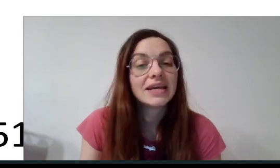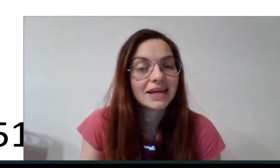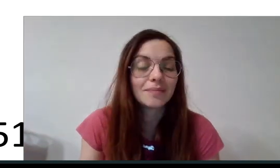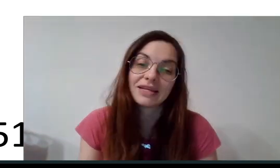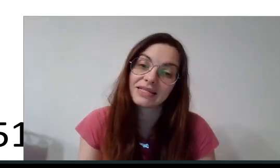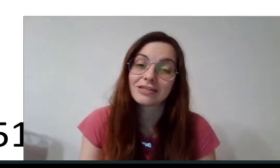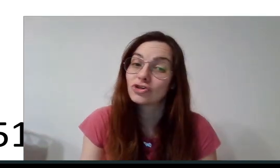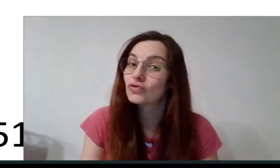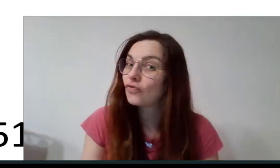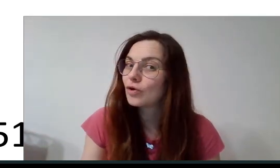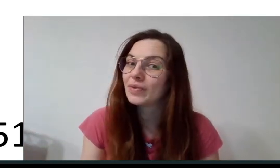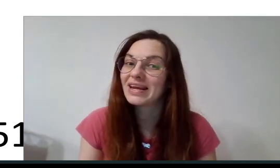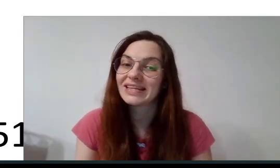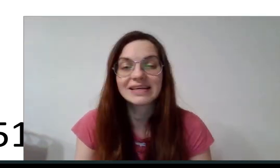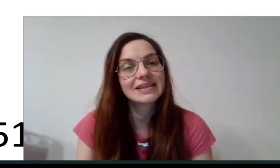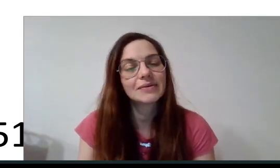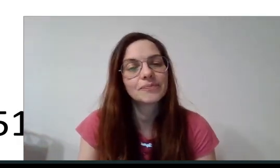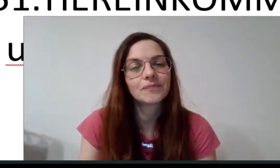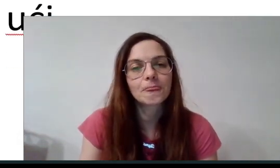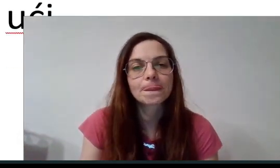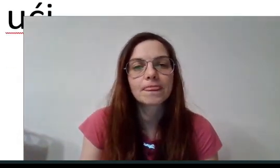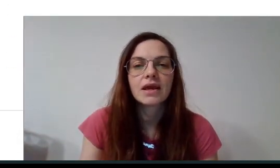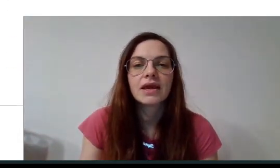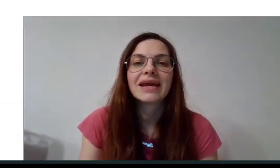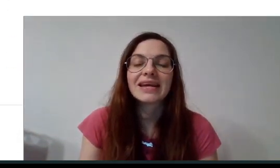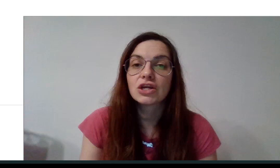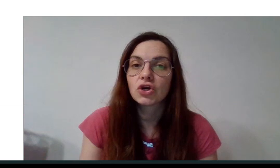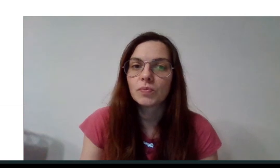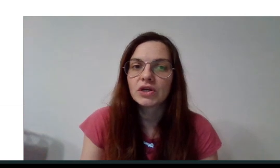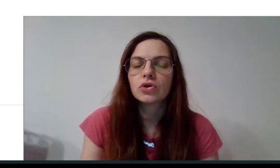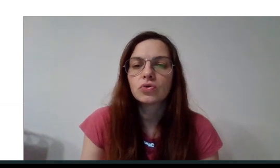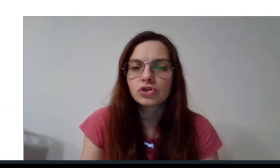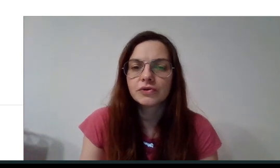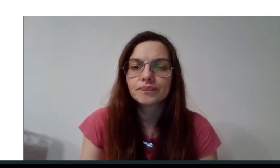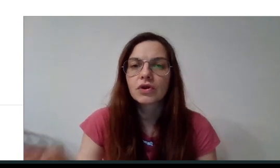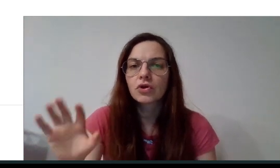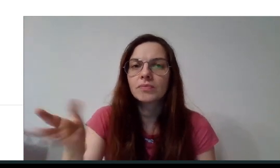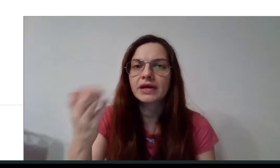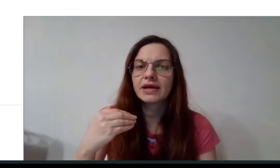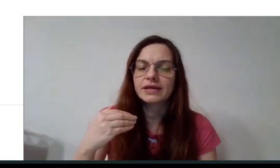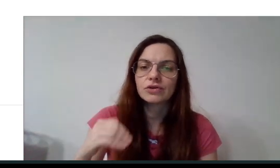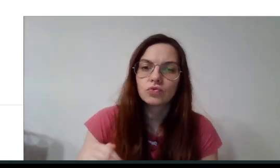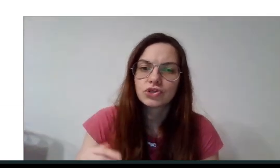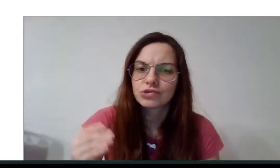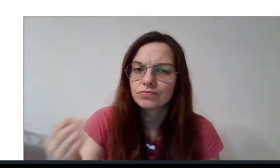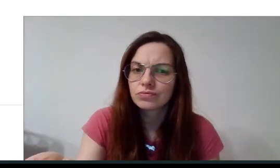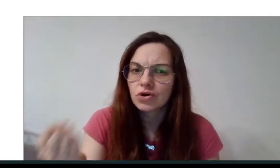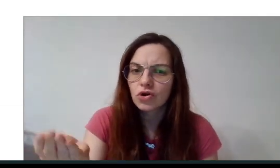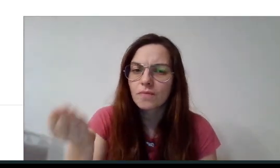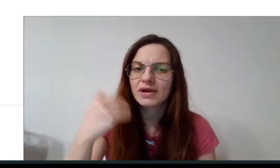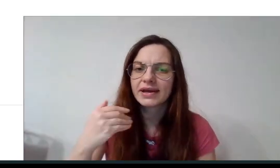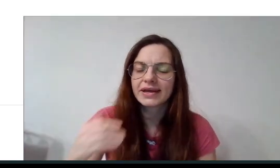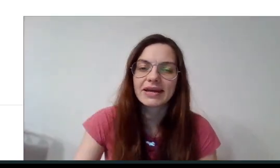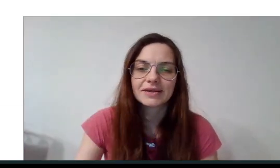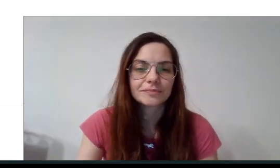das Essen schon vorbereitet. Hereinkommen, ući. Komm herein, uđi. Komm